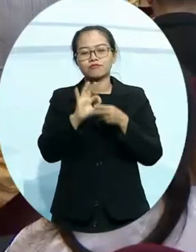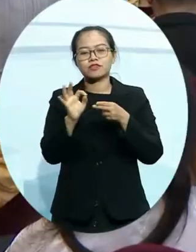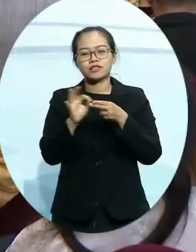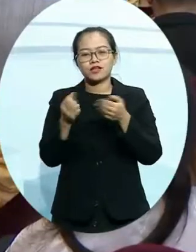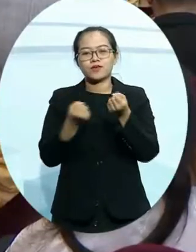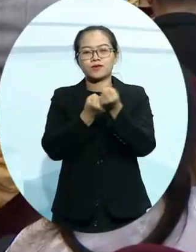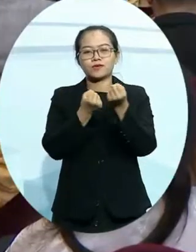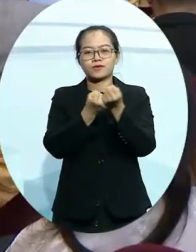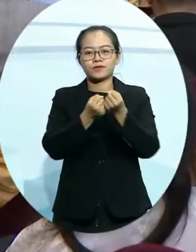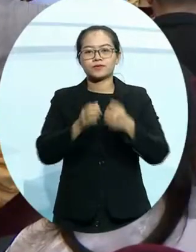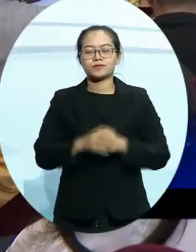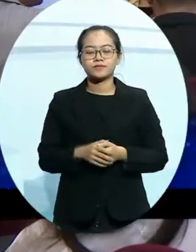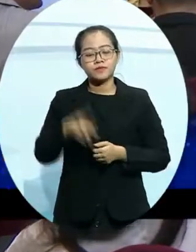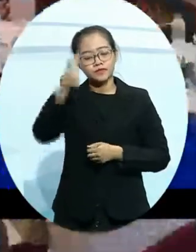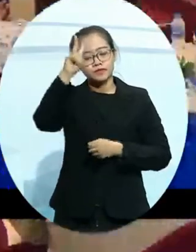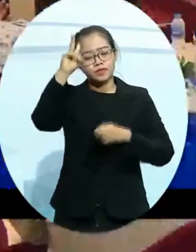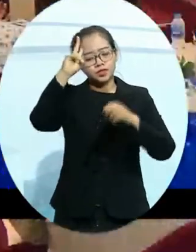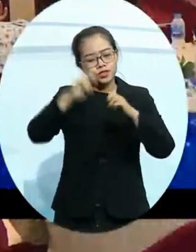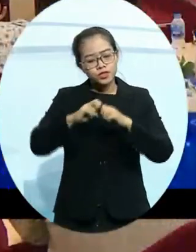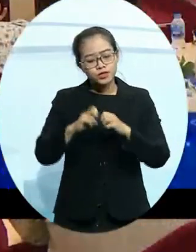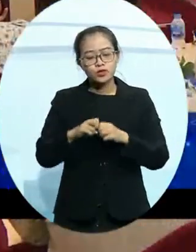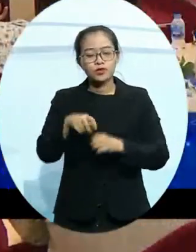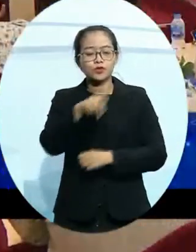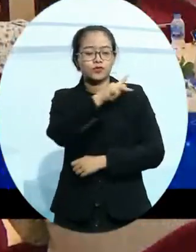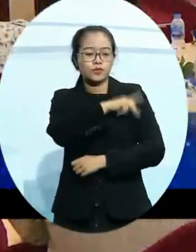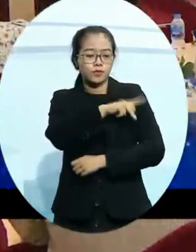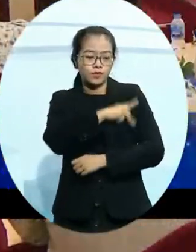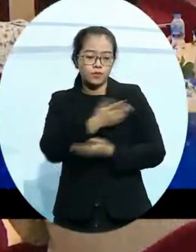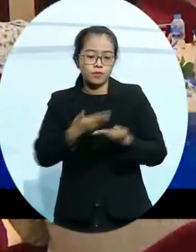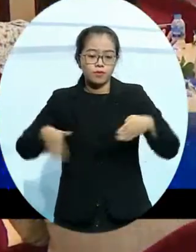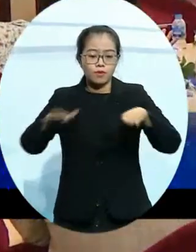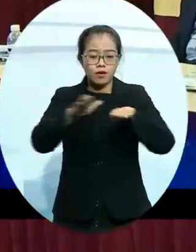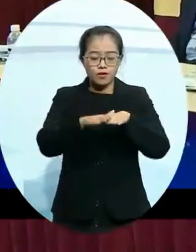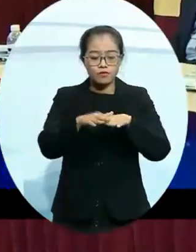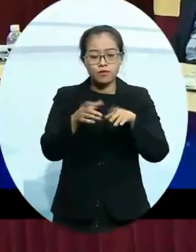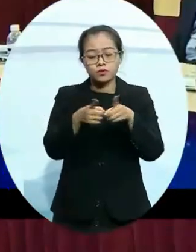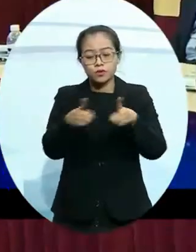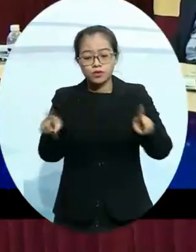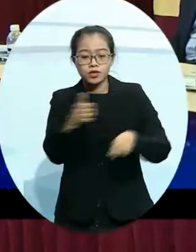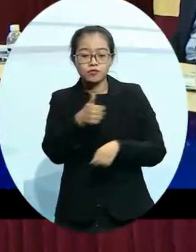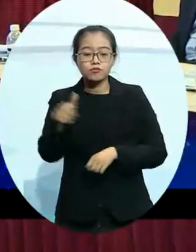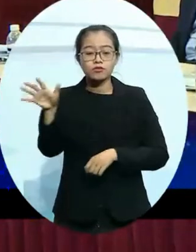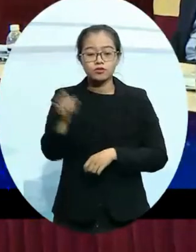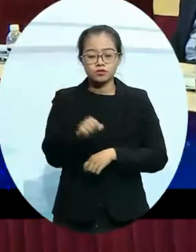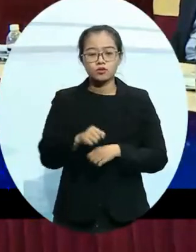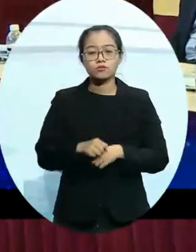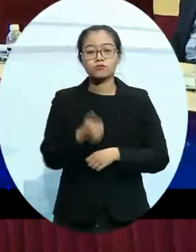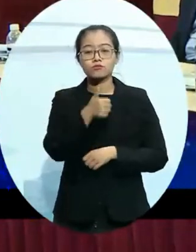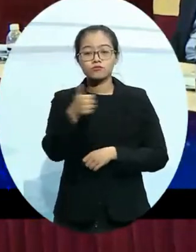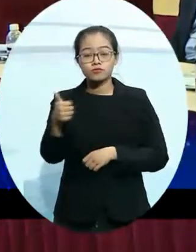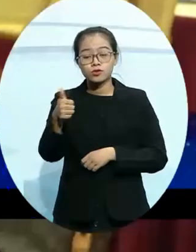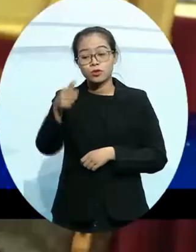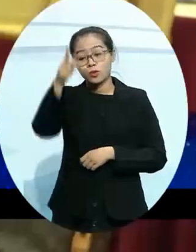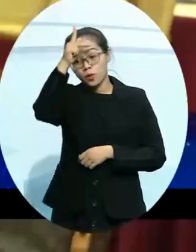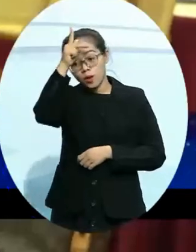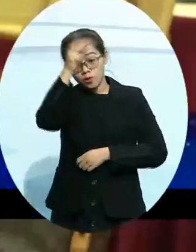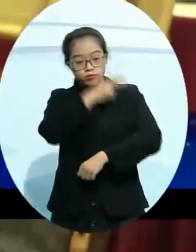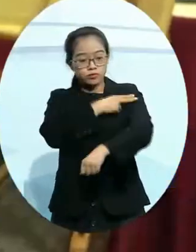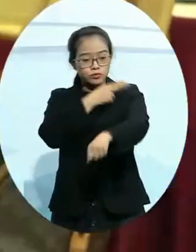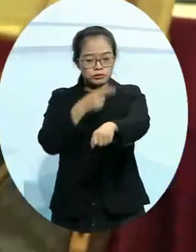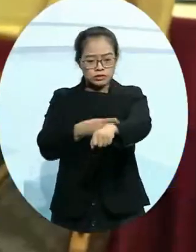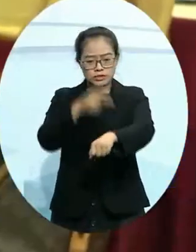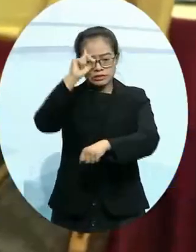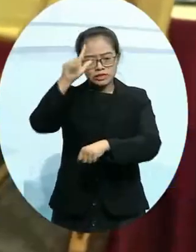Viện Nghiên cứu Pháp luật Bảo vệ Doanh nghiệp và Người tiêu dùng được thành lập nhằm tập hợp các nhà khoa học, các chuyên gia giàu kinh nghiệm trong lĩnh vực chính sách, pháp